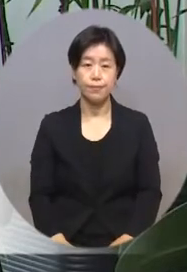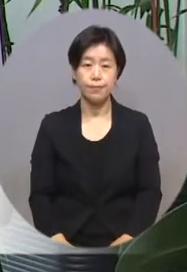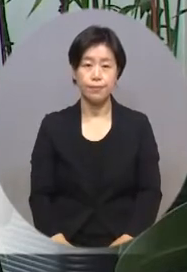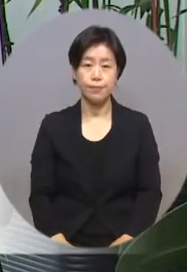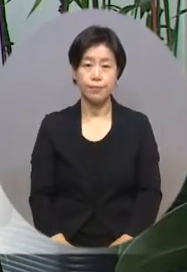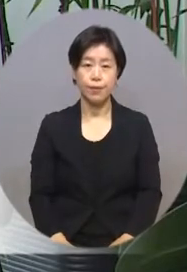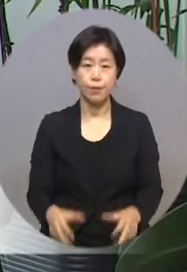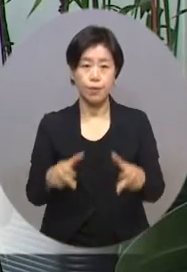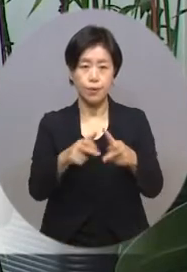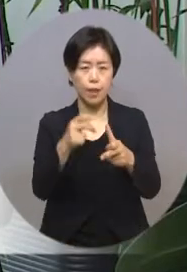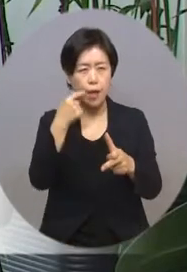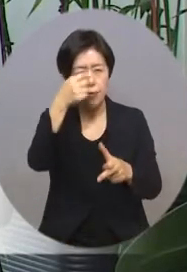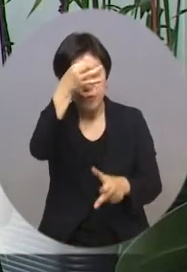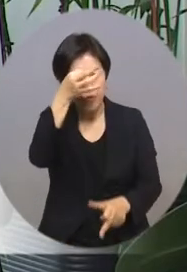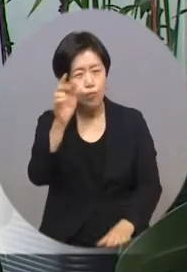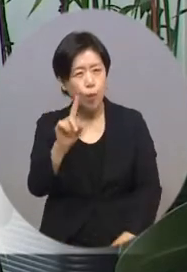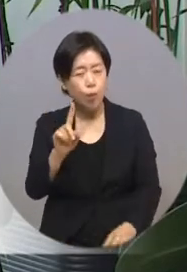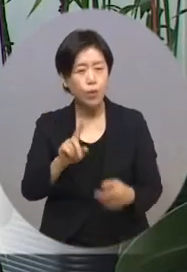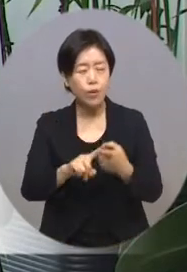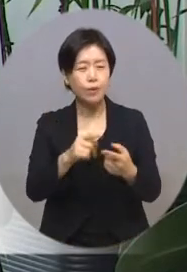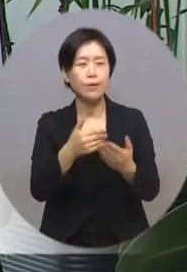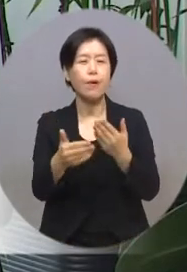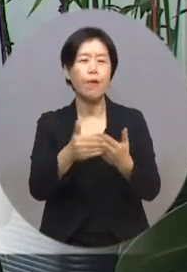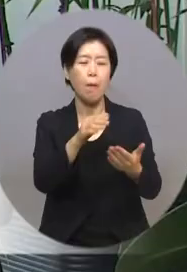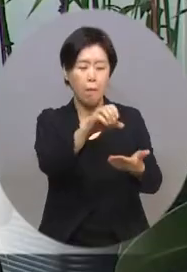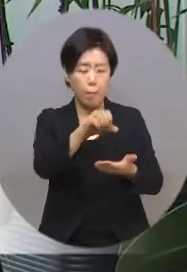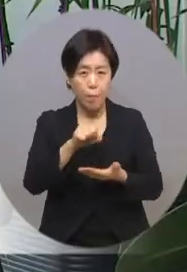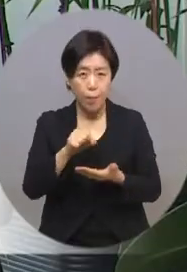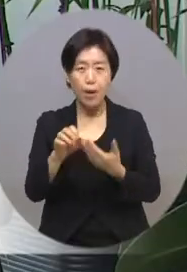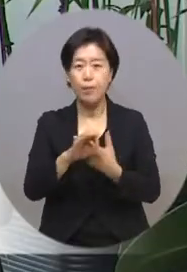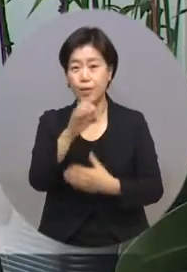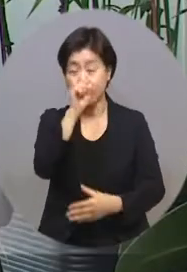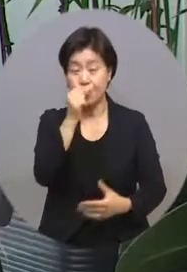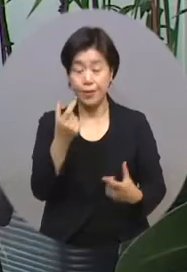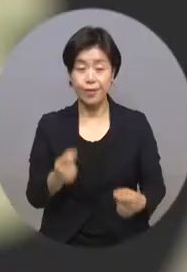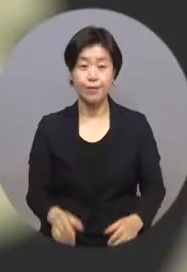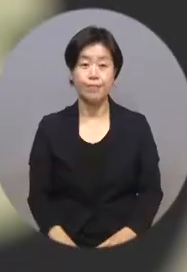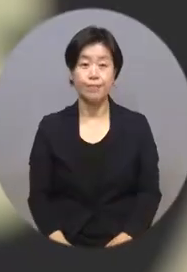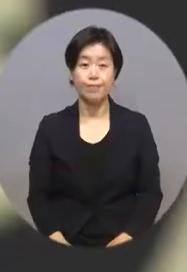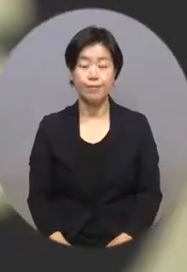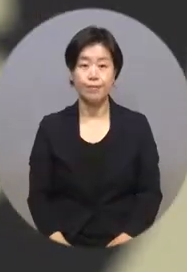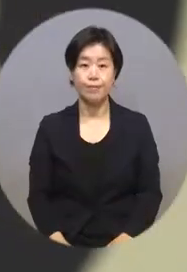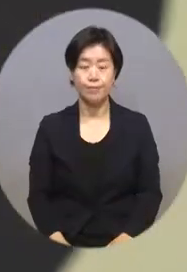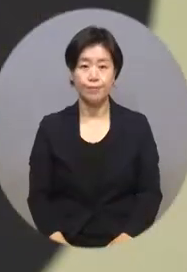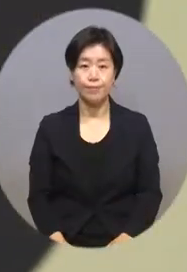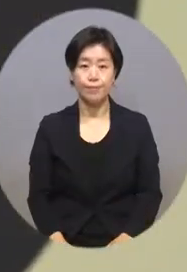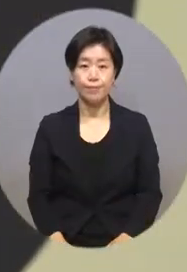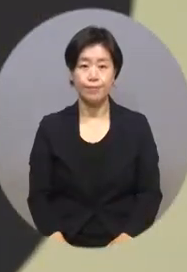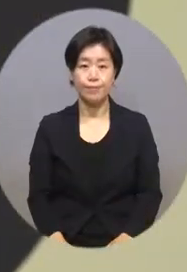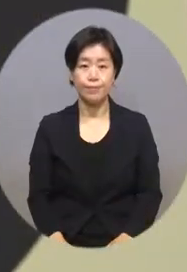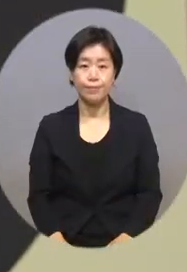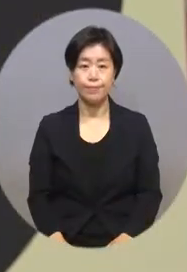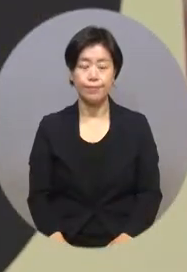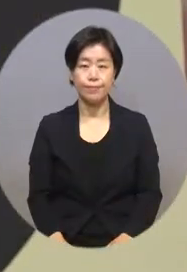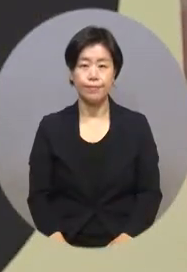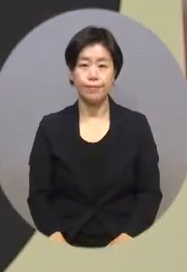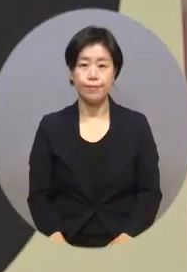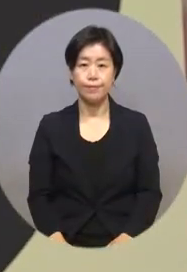게 어떤 것인지 좀 알고 경험해 봤으면 좋겠다라는 생각을 합니다. 복지TV 뉴스 박순용입니다.